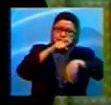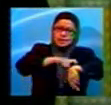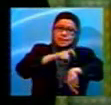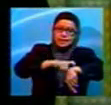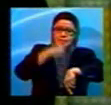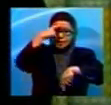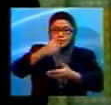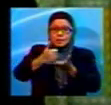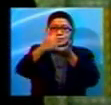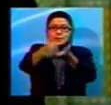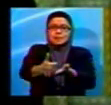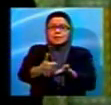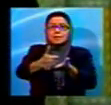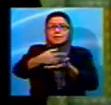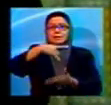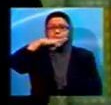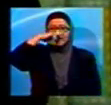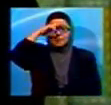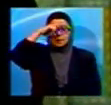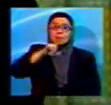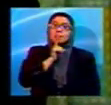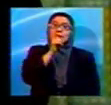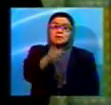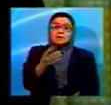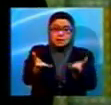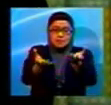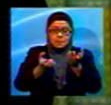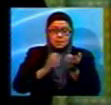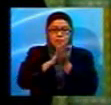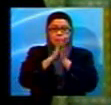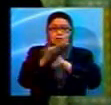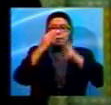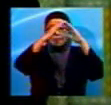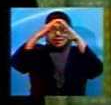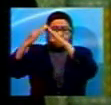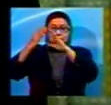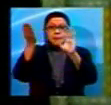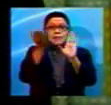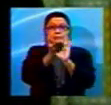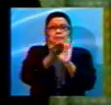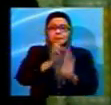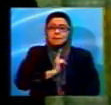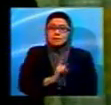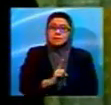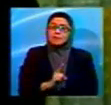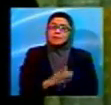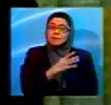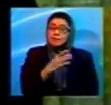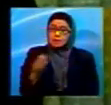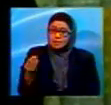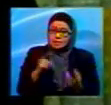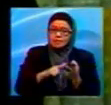untuk membantu mereka ke arah merealisasikan hasrat tersebut mereka juga